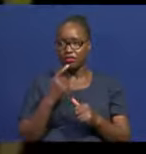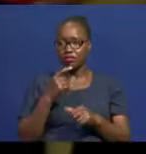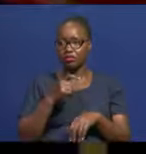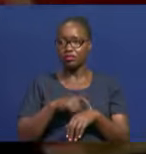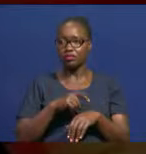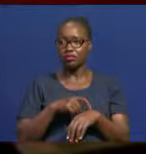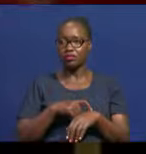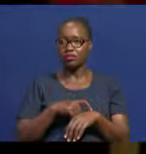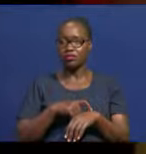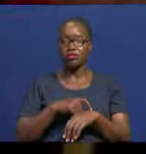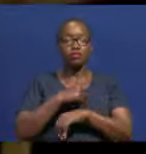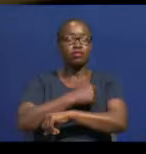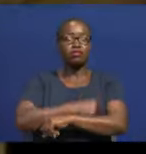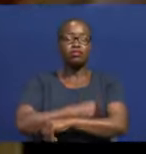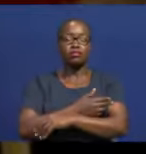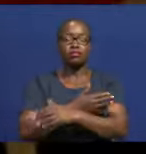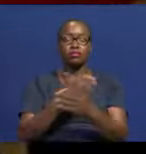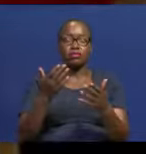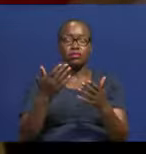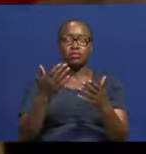ukiwa school of parachute